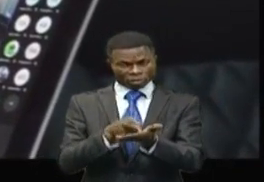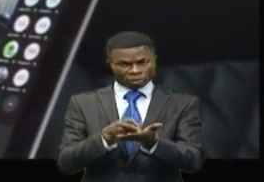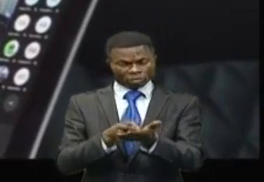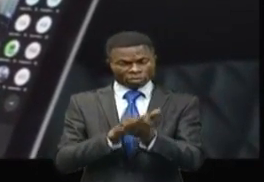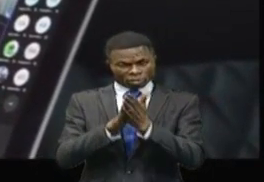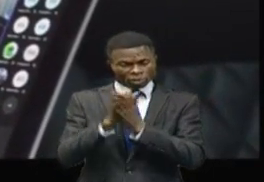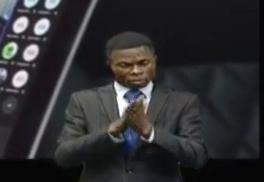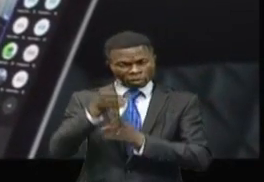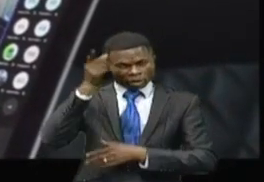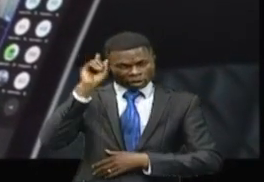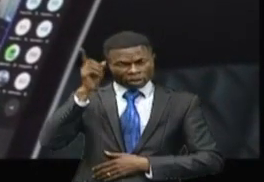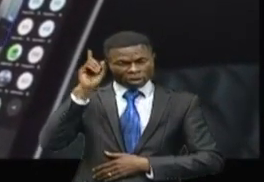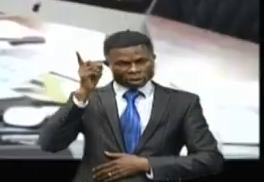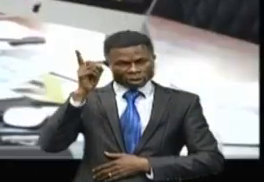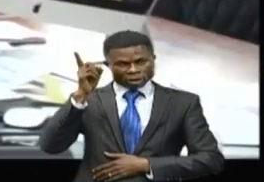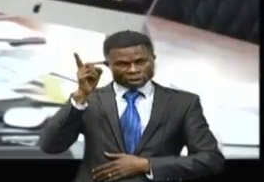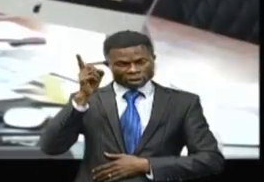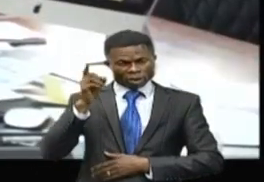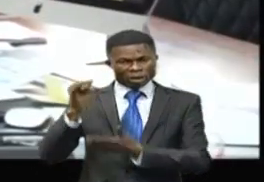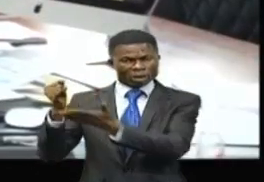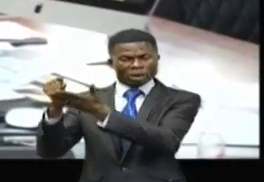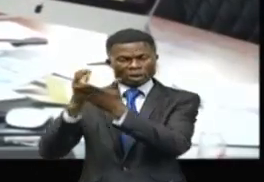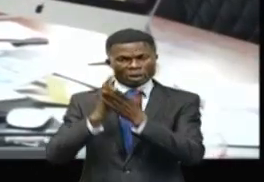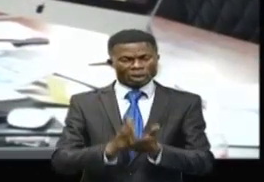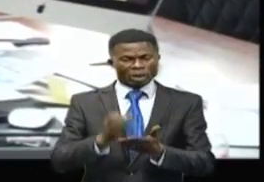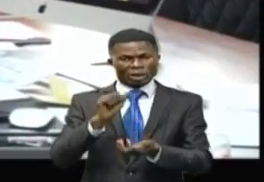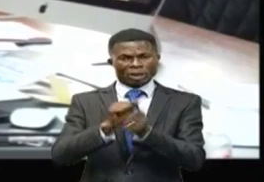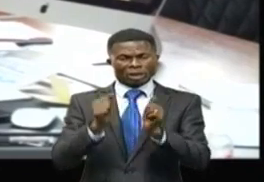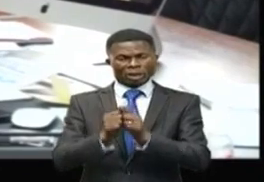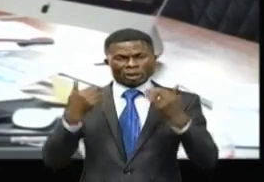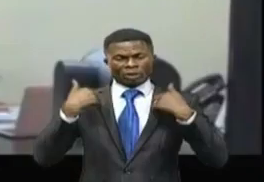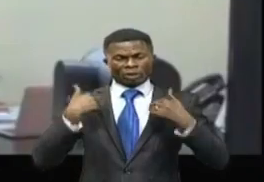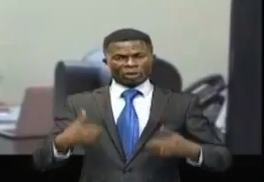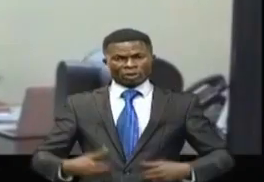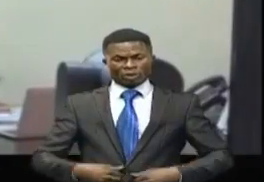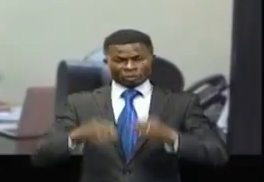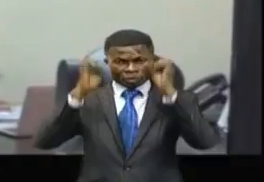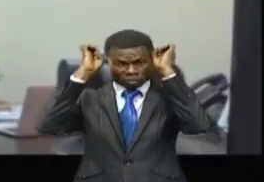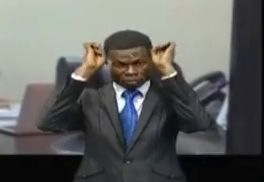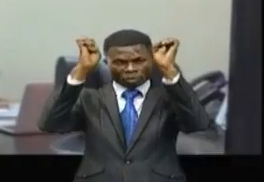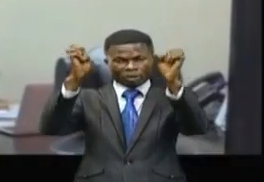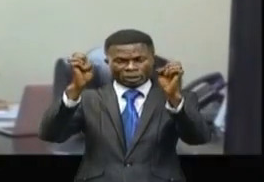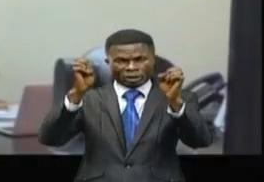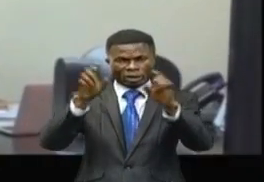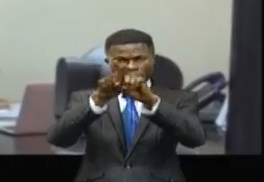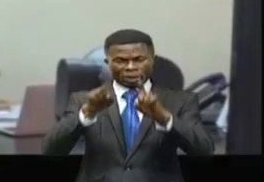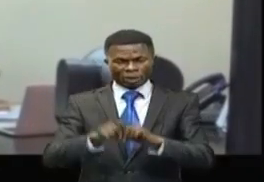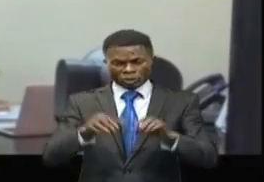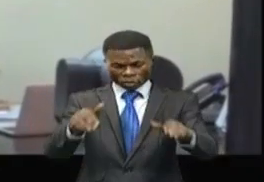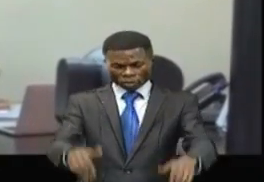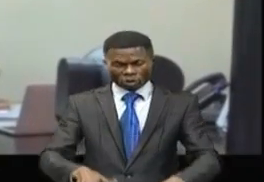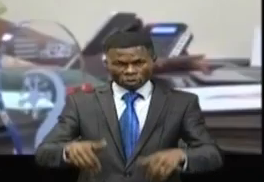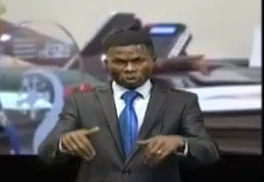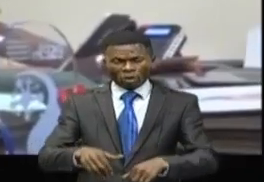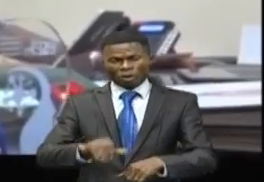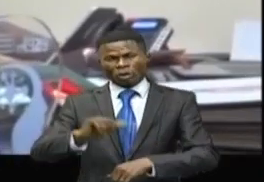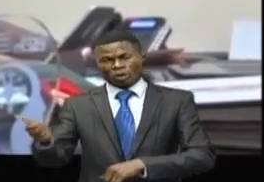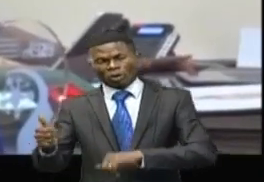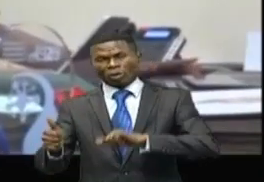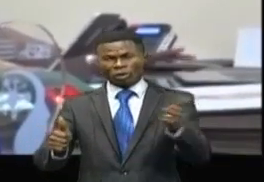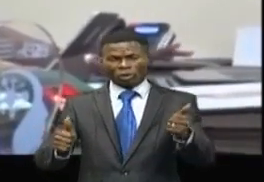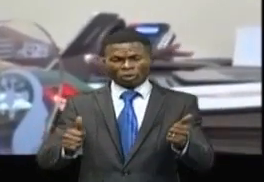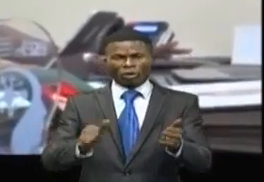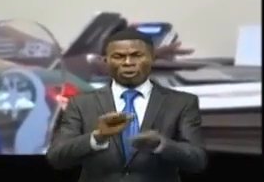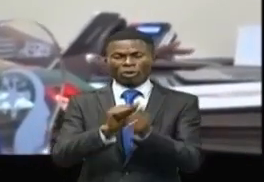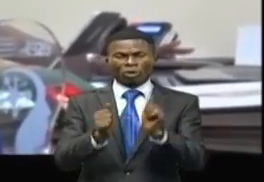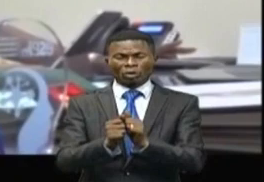particulier sur les investissements dans les secteurs de la santé de l'éducation de l'agriculture et d'autres secteurs porteurs